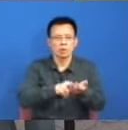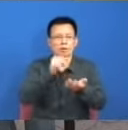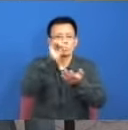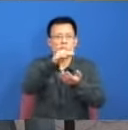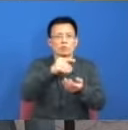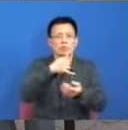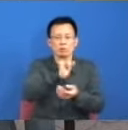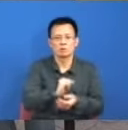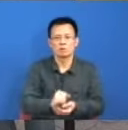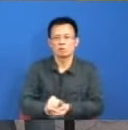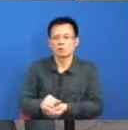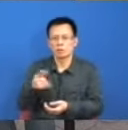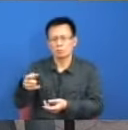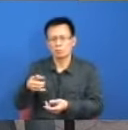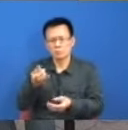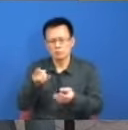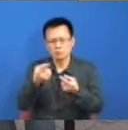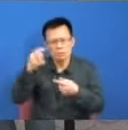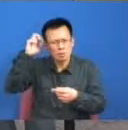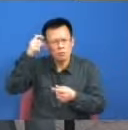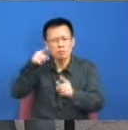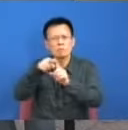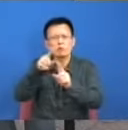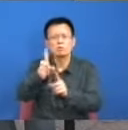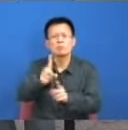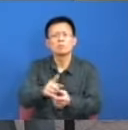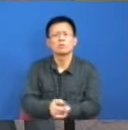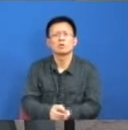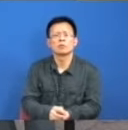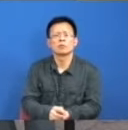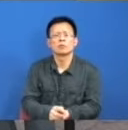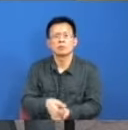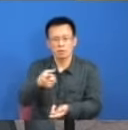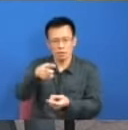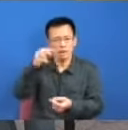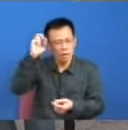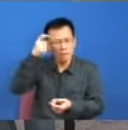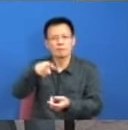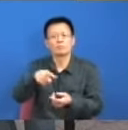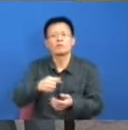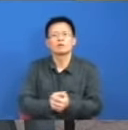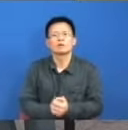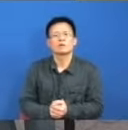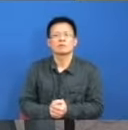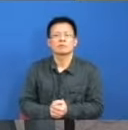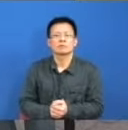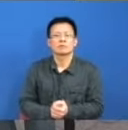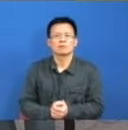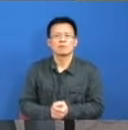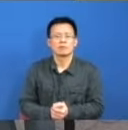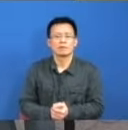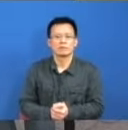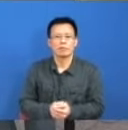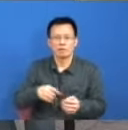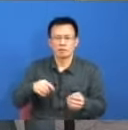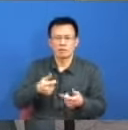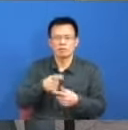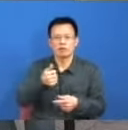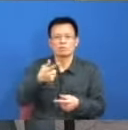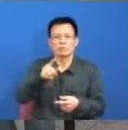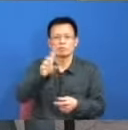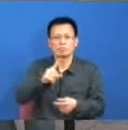竟即係你條 line 去邊咧？咁呢個媒體咁即係大家可以考量一下啦。 咁我哋最想都係你唔好蒲頭咯，唔好搞呢啲嘢